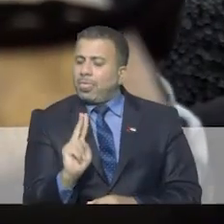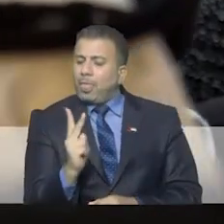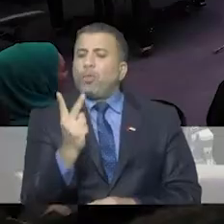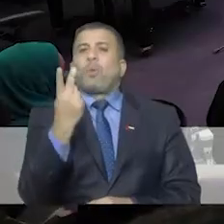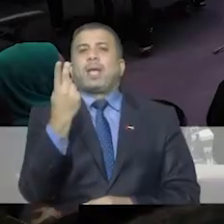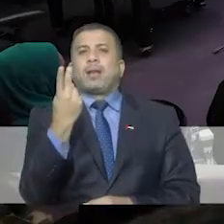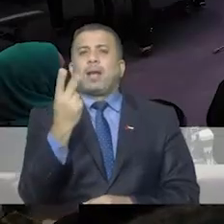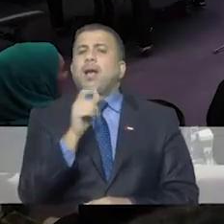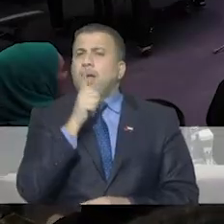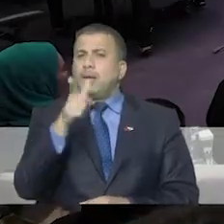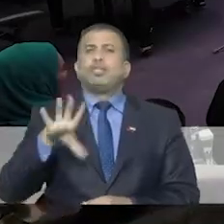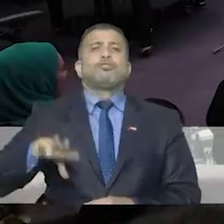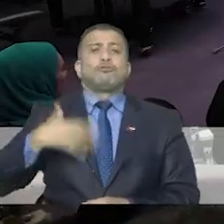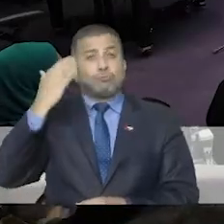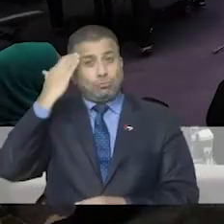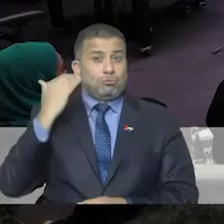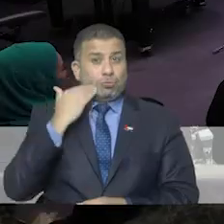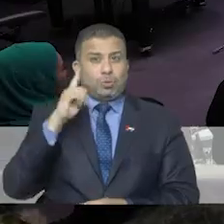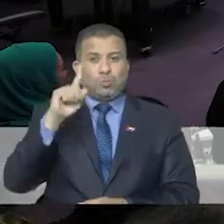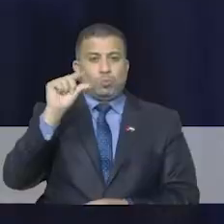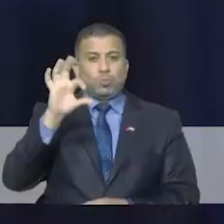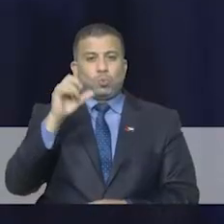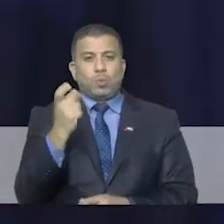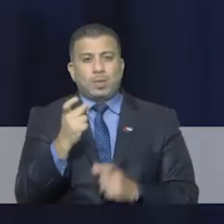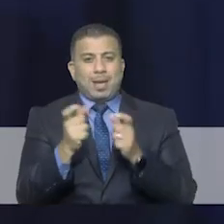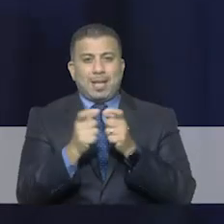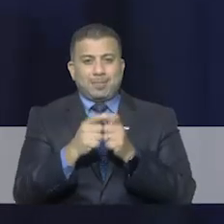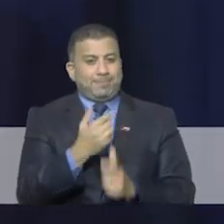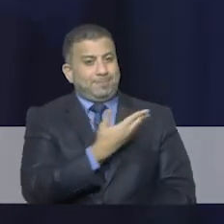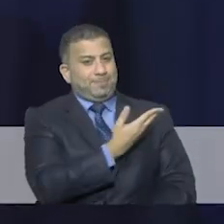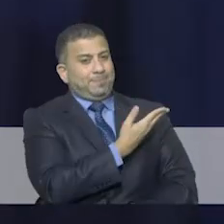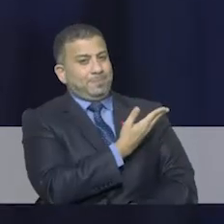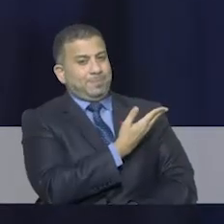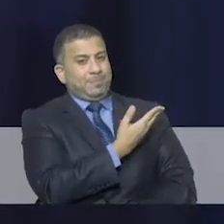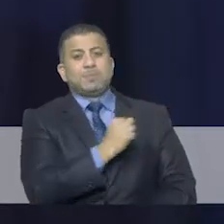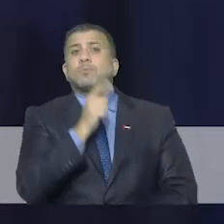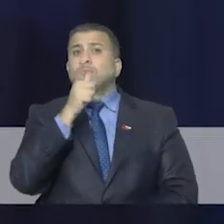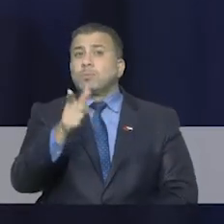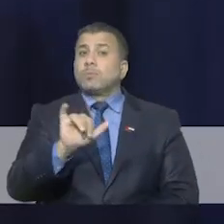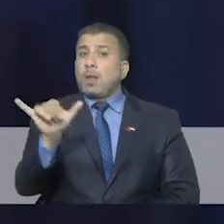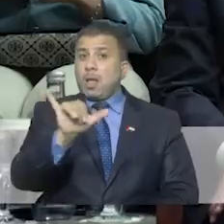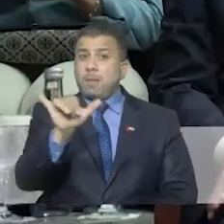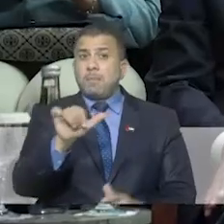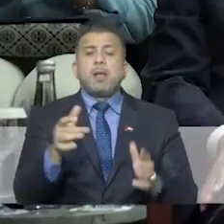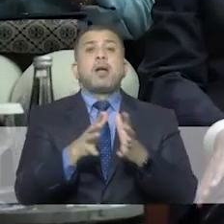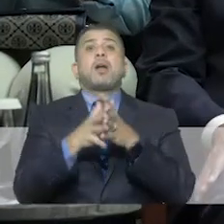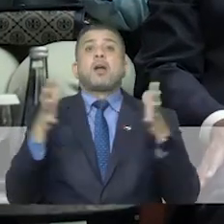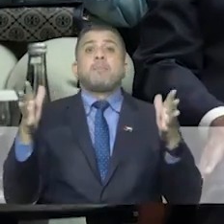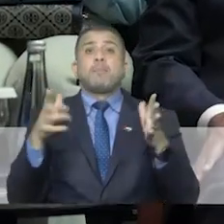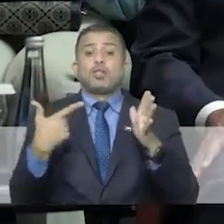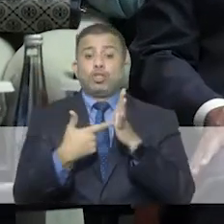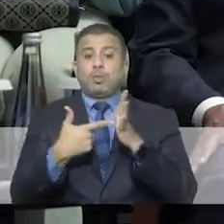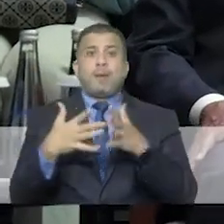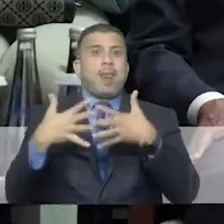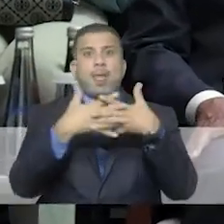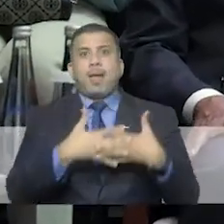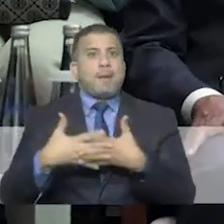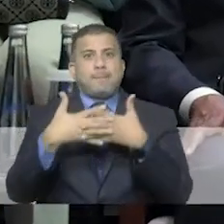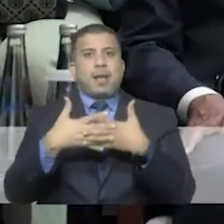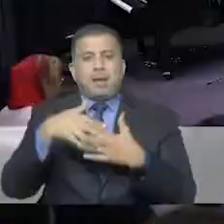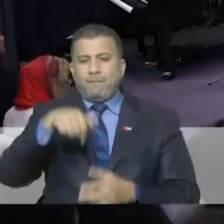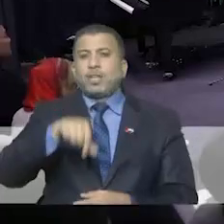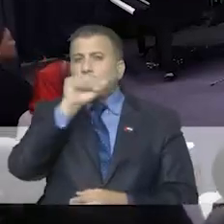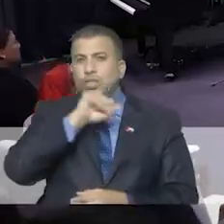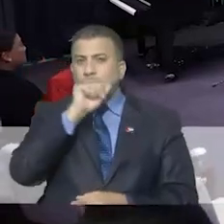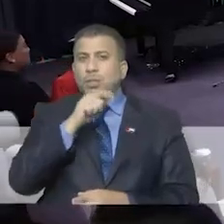والتطوير. وأشارت الشيخ أبو دور القاسمي في كلمتها إلى الأهمية الكبيرة التي توليها الجامعة الأمريكية في